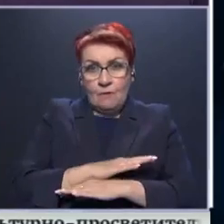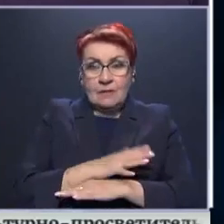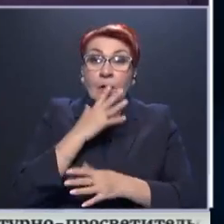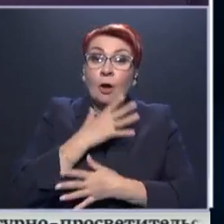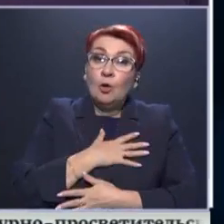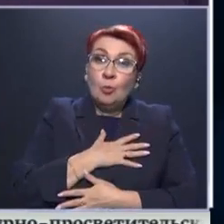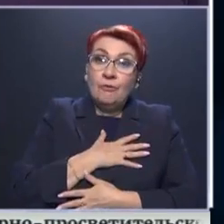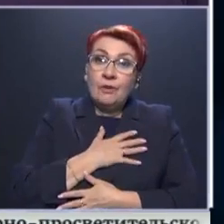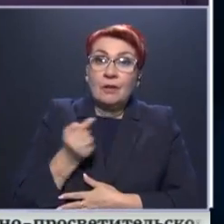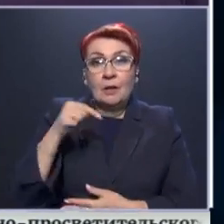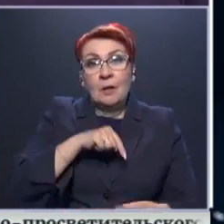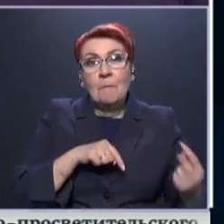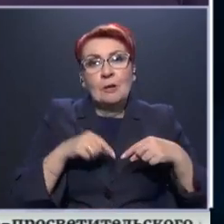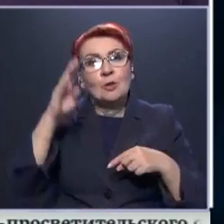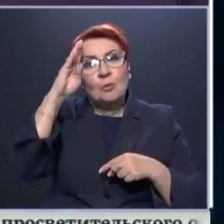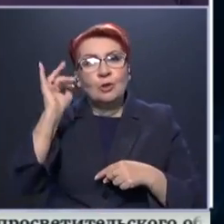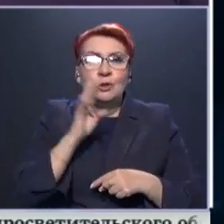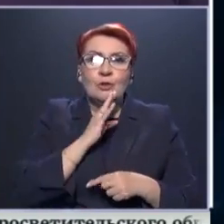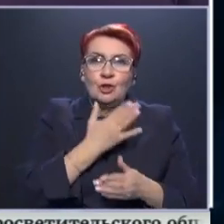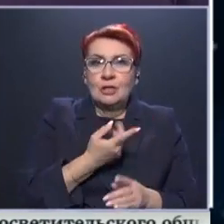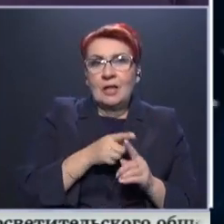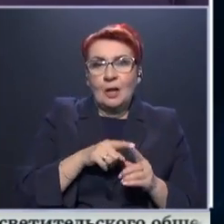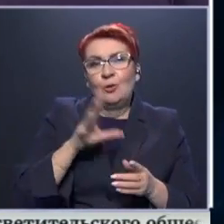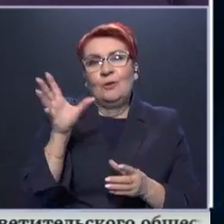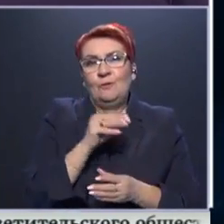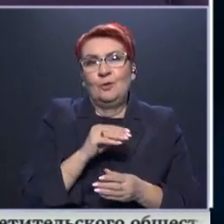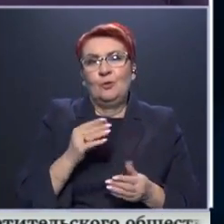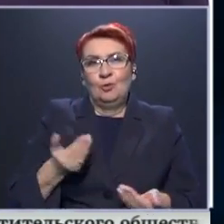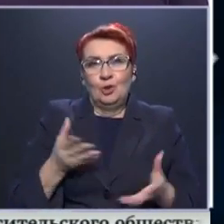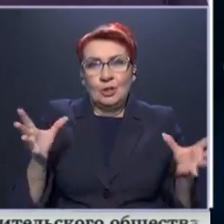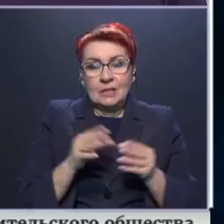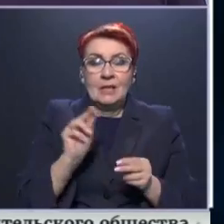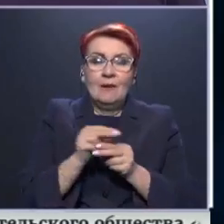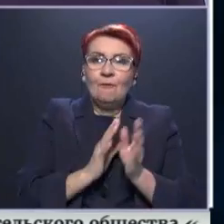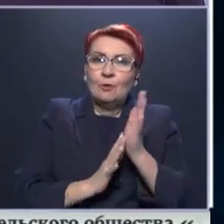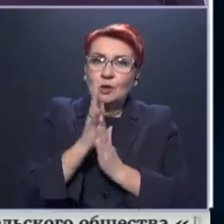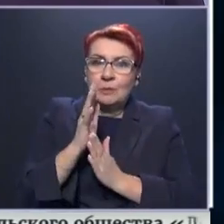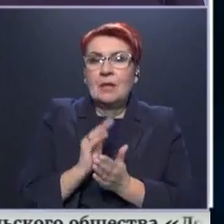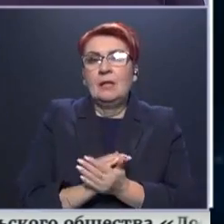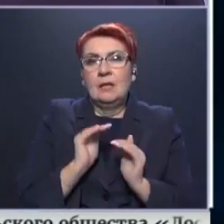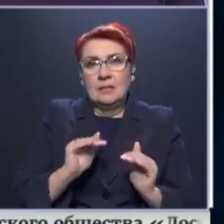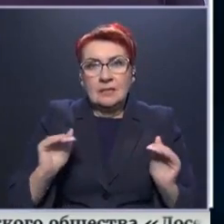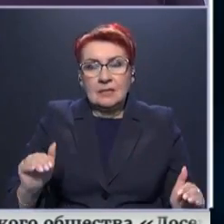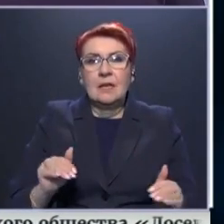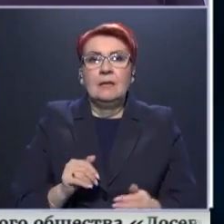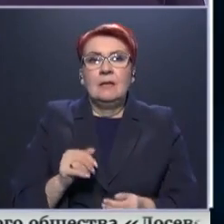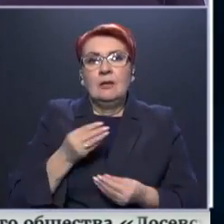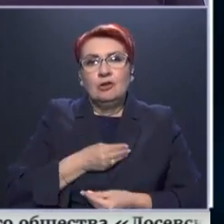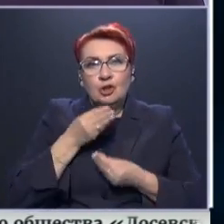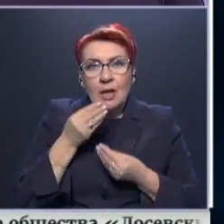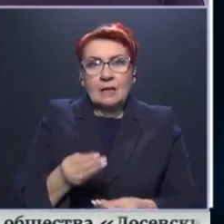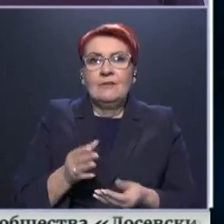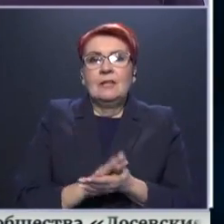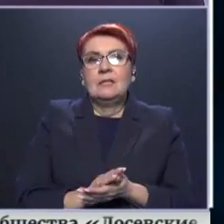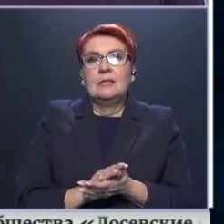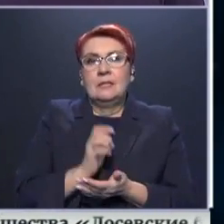любви между мужчиной и женщиной, которая продолжается всю жизнь, воспитание детей, верности, жертвенности и всех